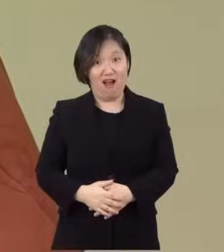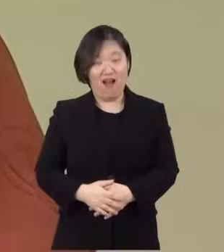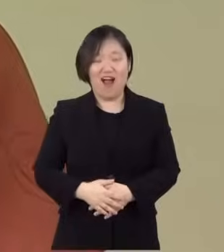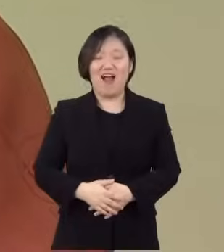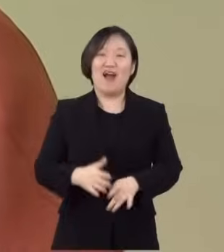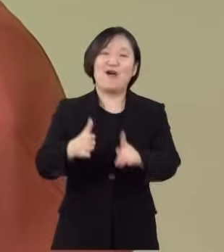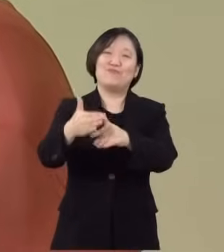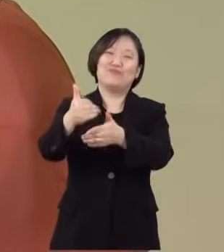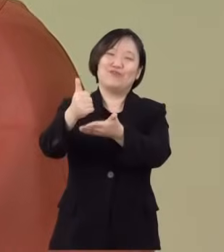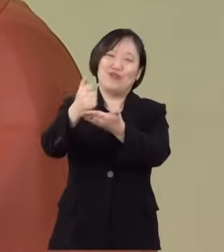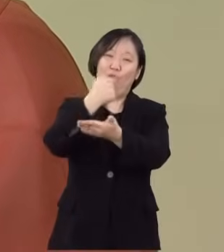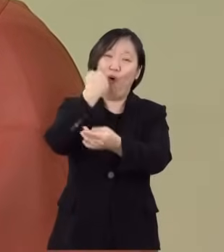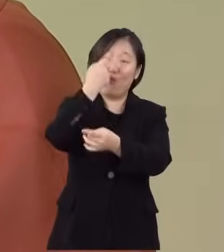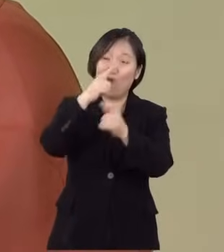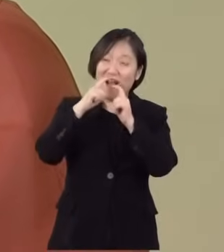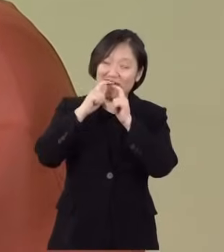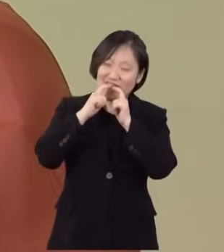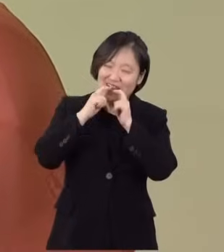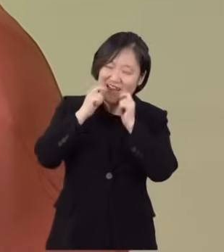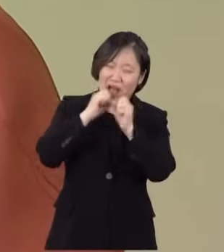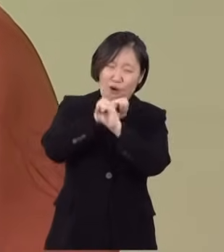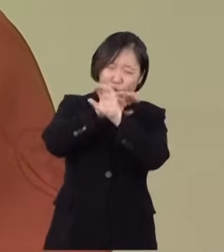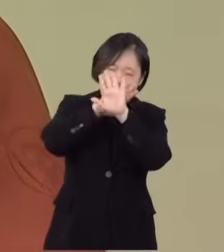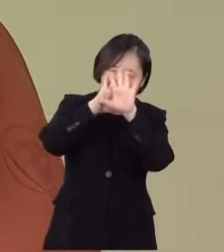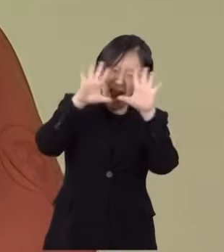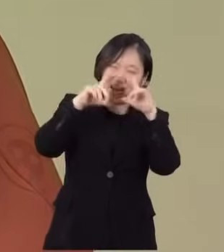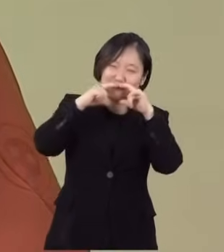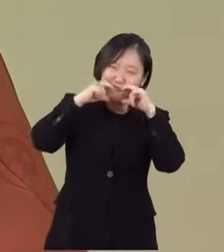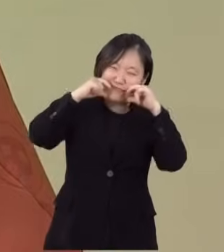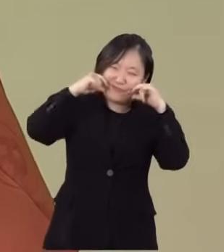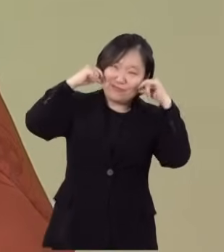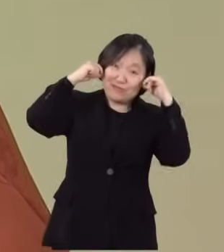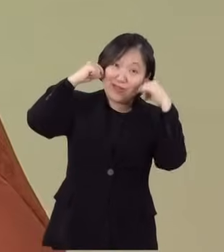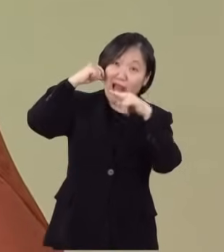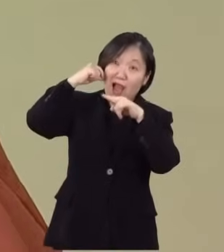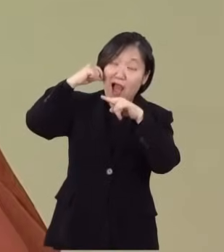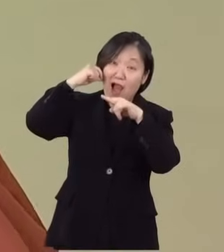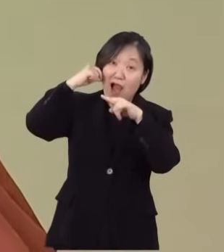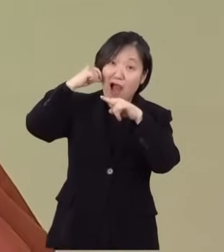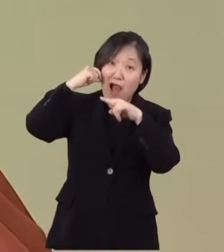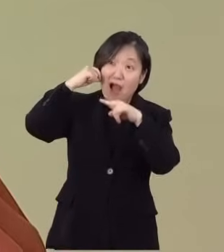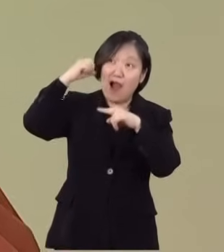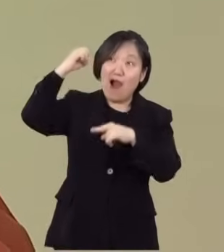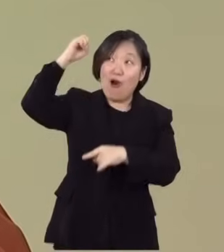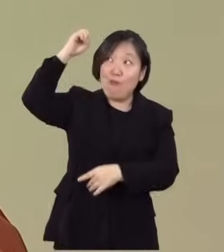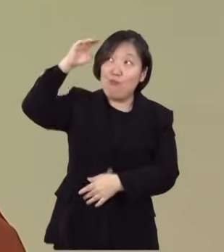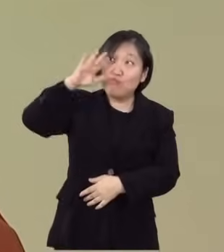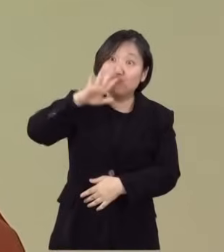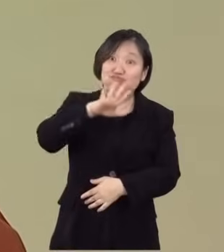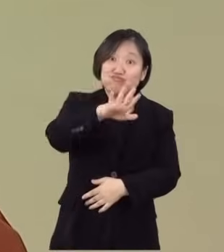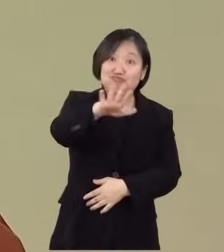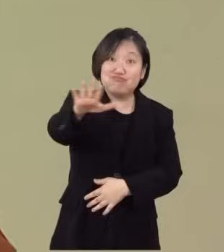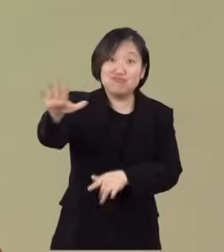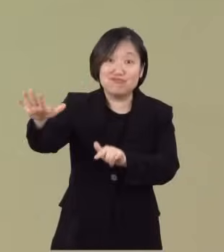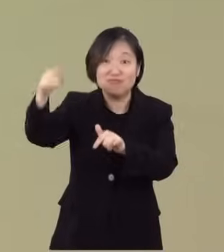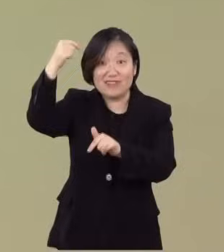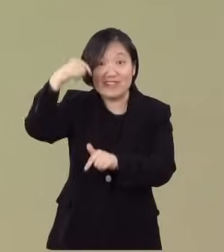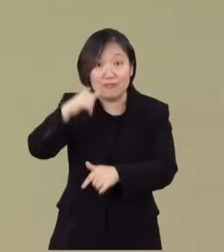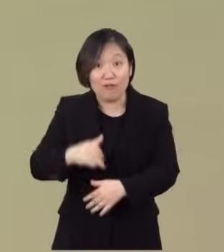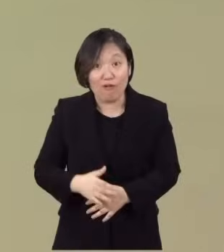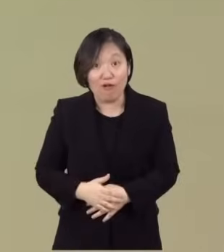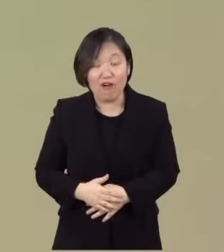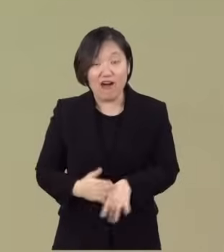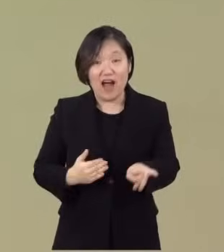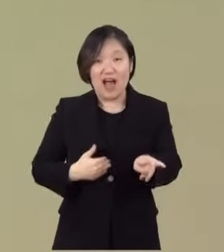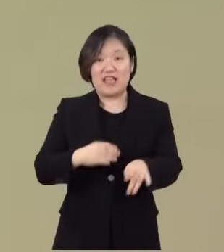부처님께서 환한 미소를 지으면서 부처님 입에서 광명이 뿜어져 나오는 것을 보며